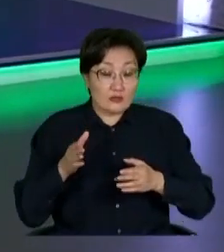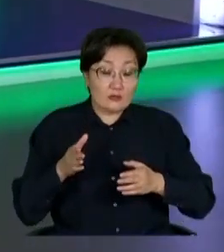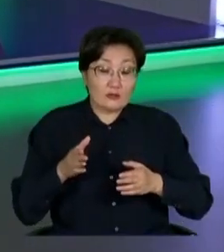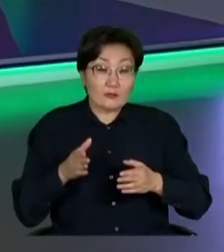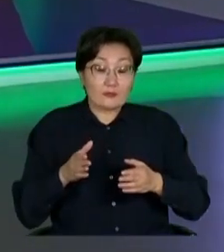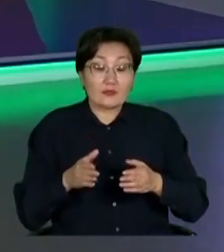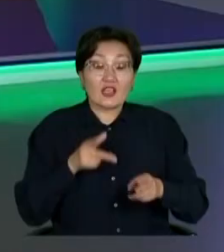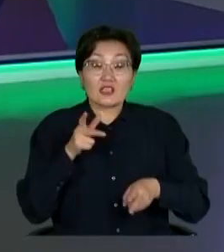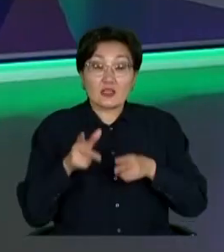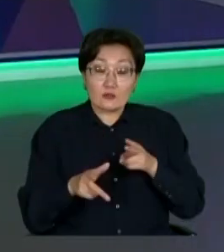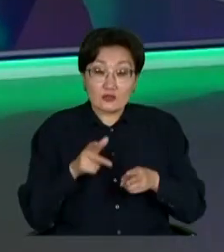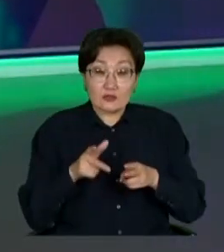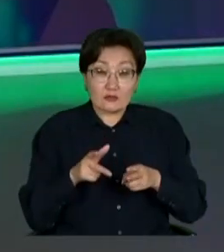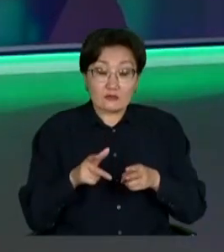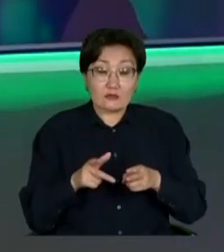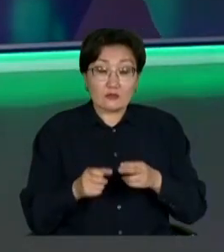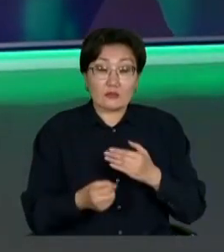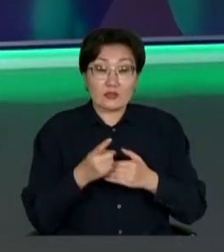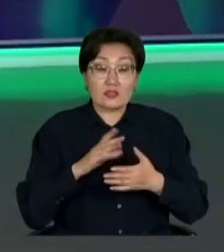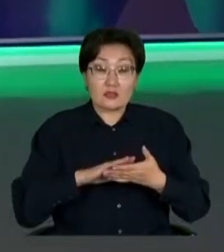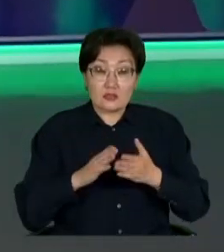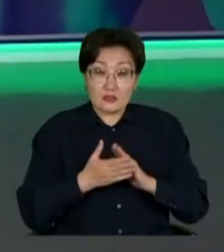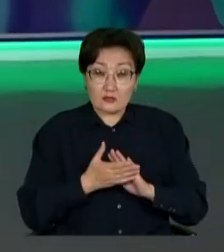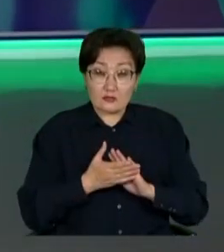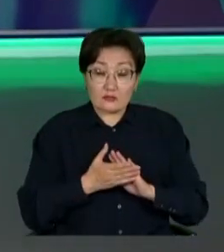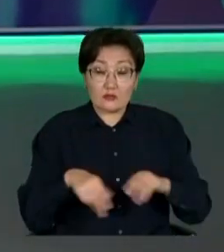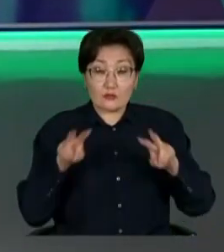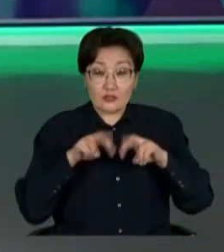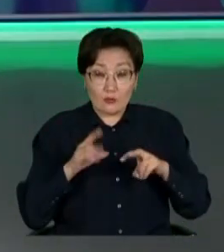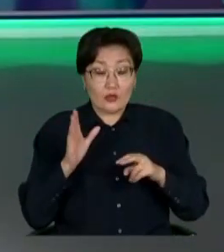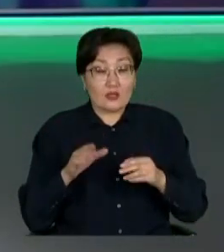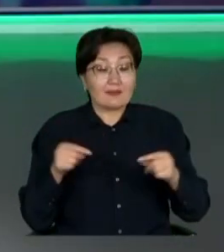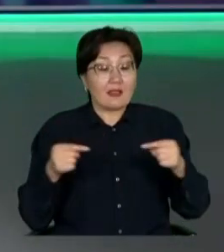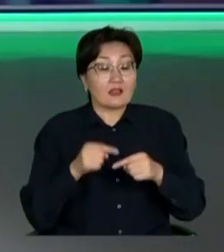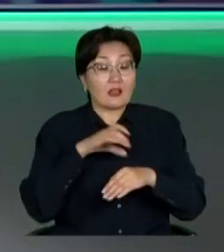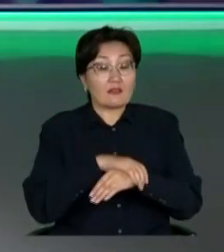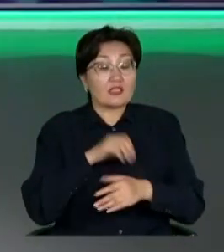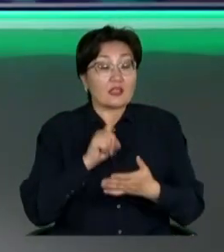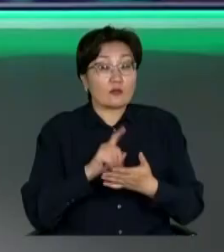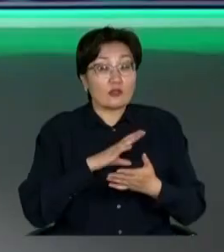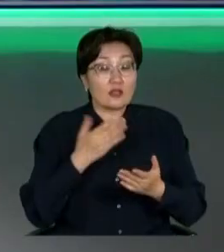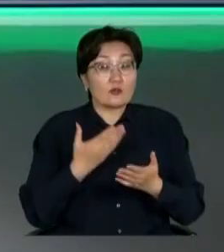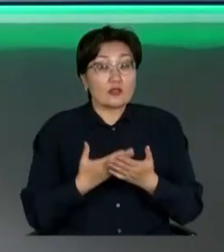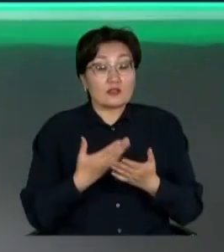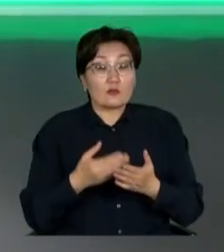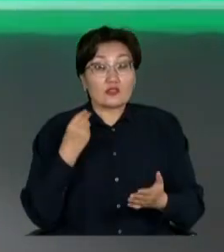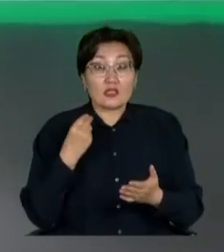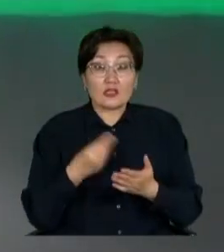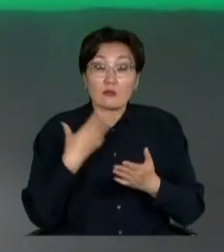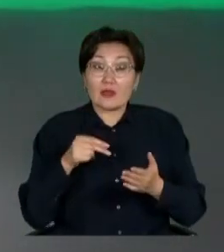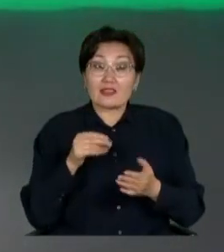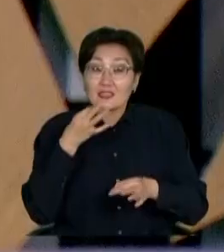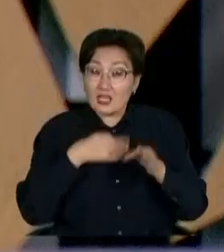арыз түскен жағдайда ғой. Арыз түскен жағдайда болса, енді ол нақты фактылар болу керек. Мысалы, қымбат дәрі сатып жүрсе,